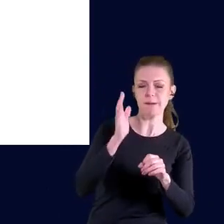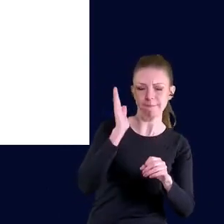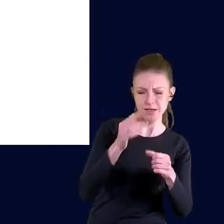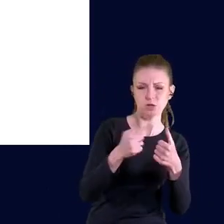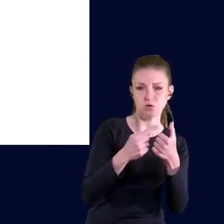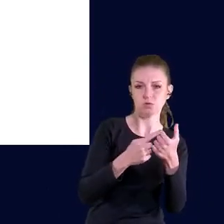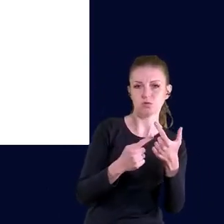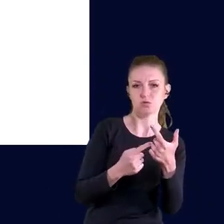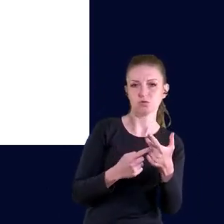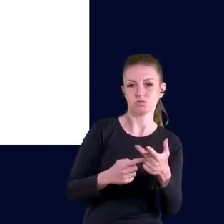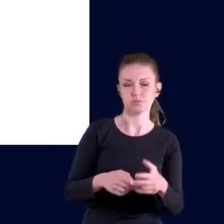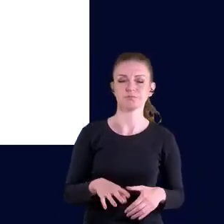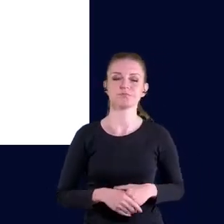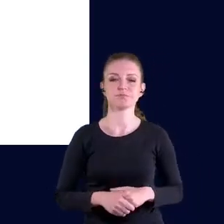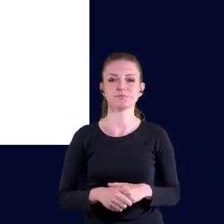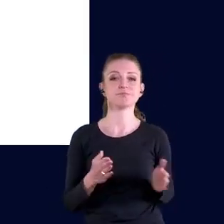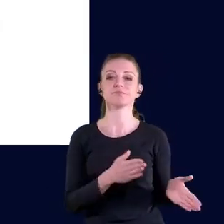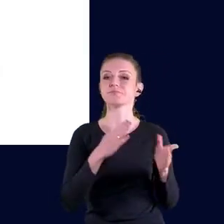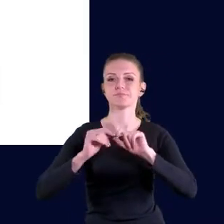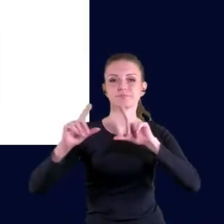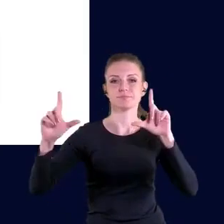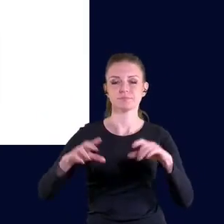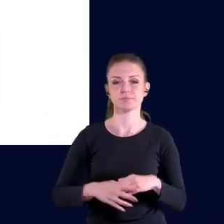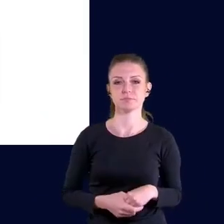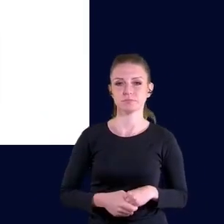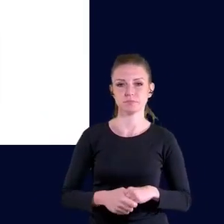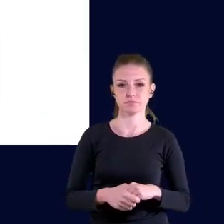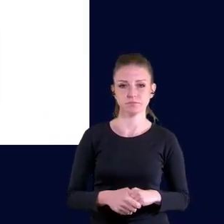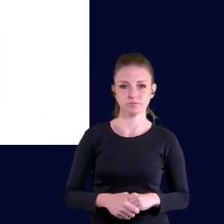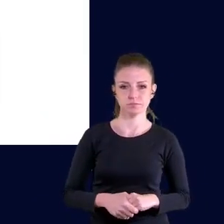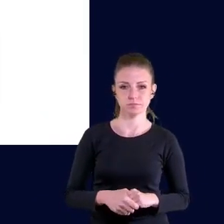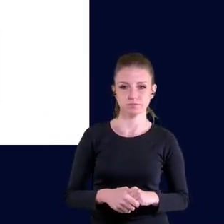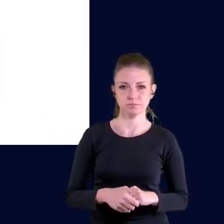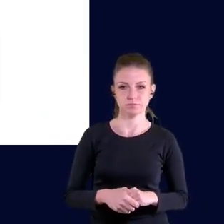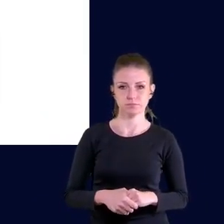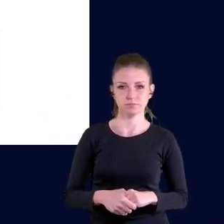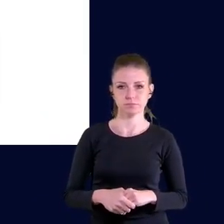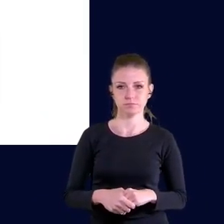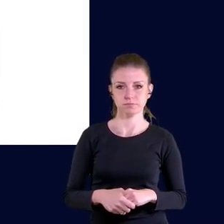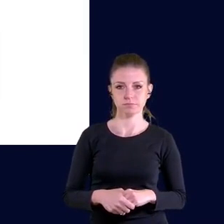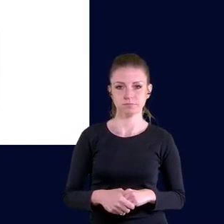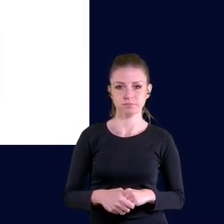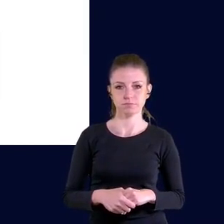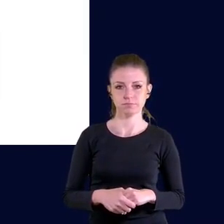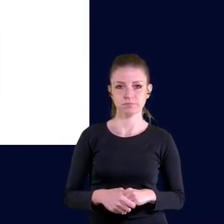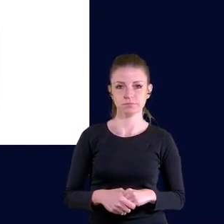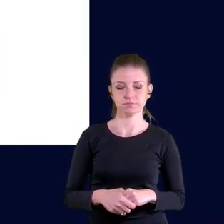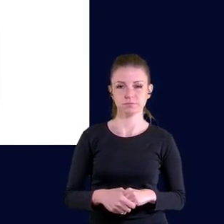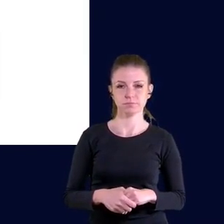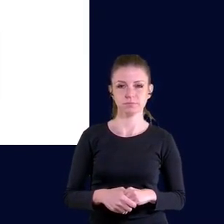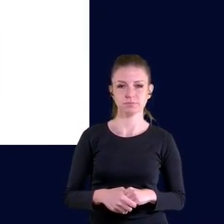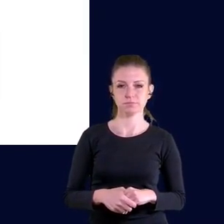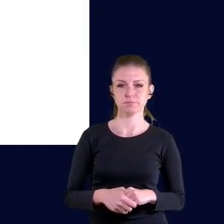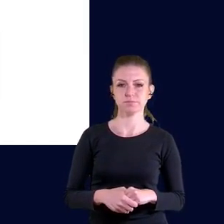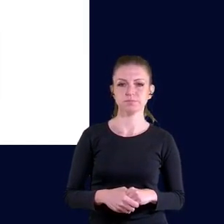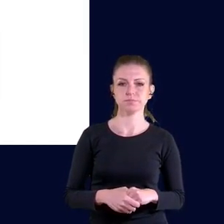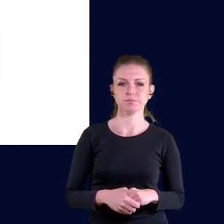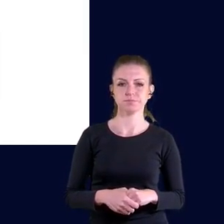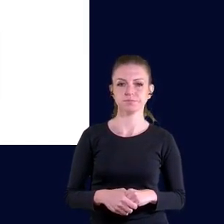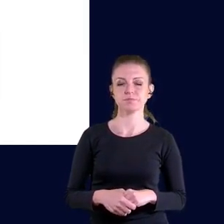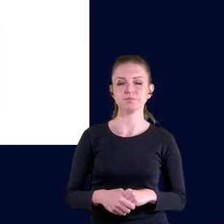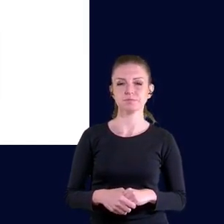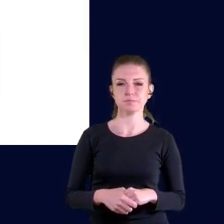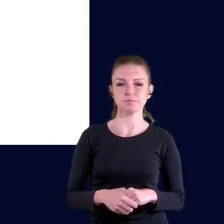proszę kolejny slajd cicho A jakie wyzwania na.com tutaj